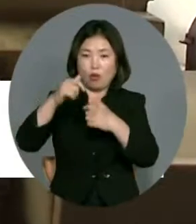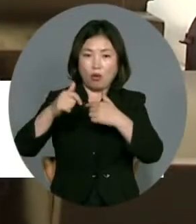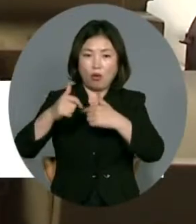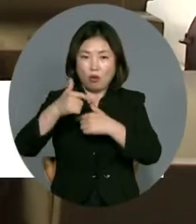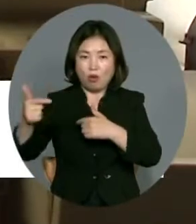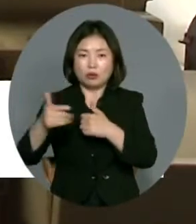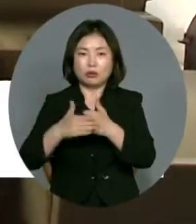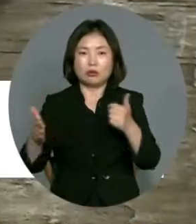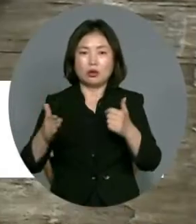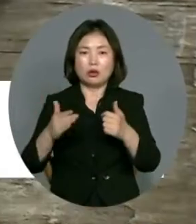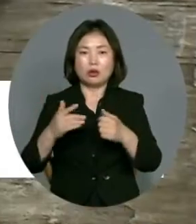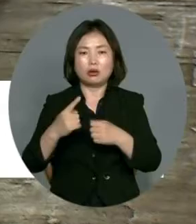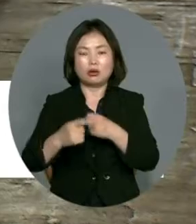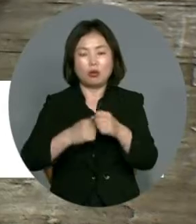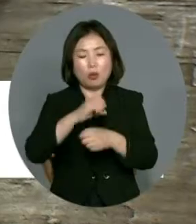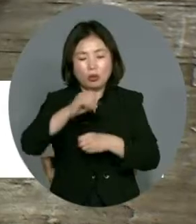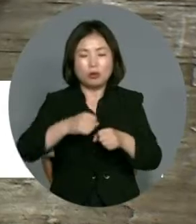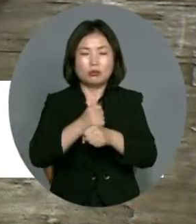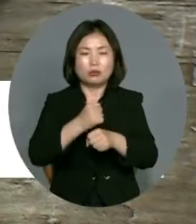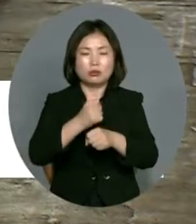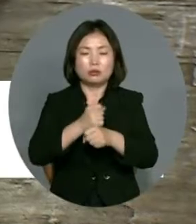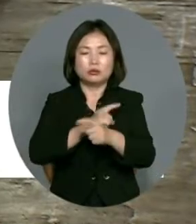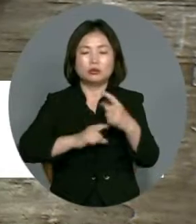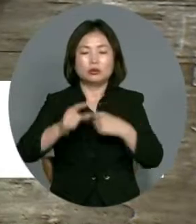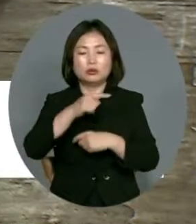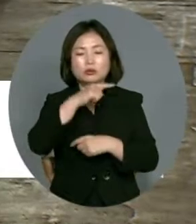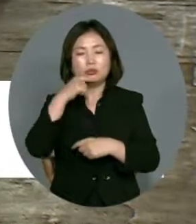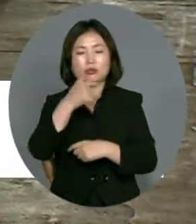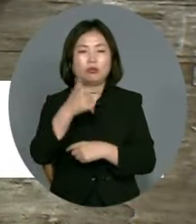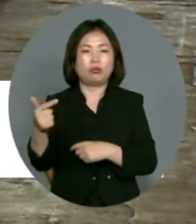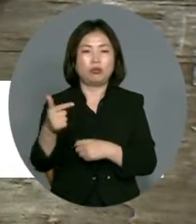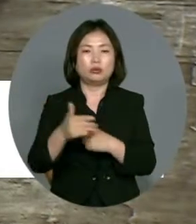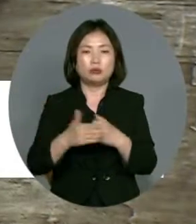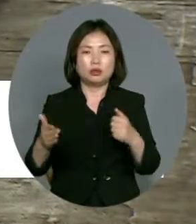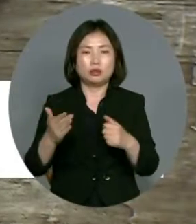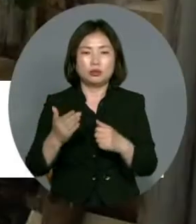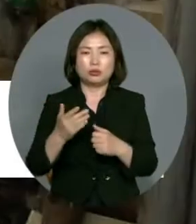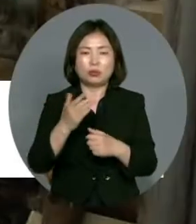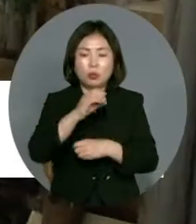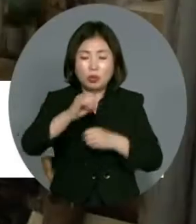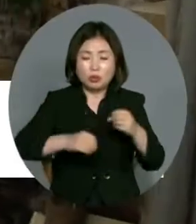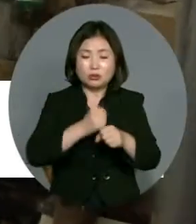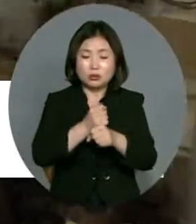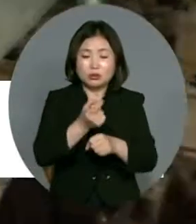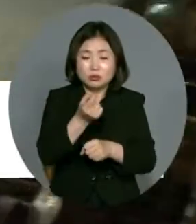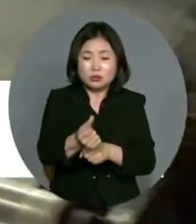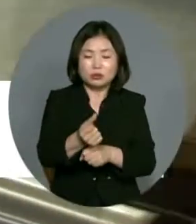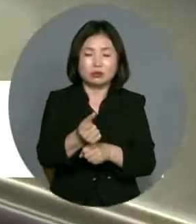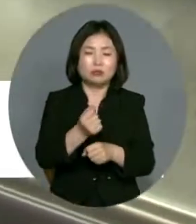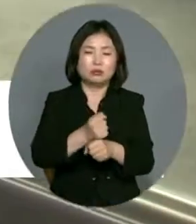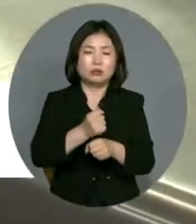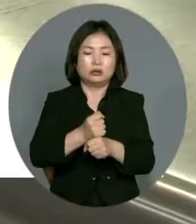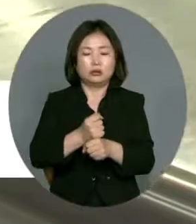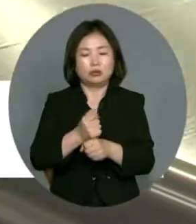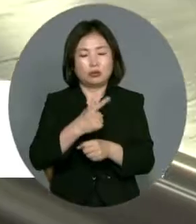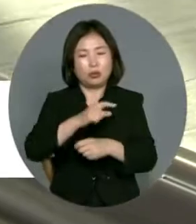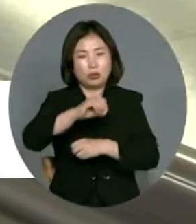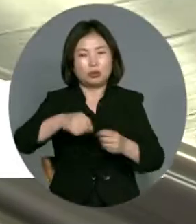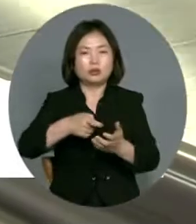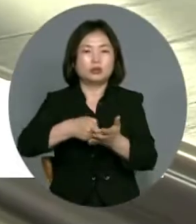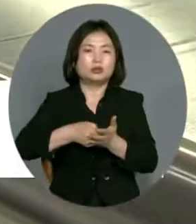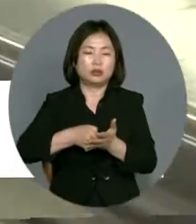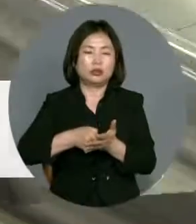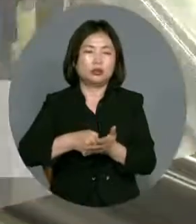하면 할수록 눈동이처럼 격차폭이 더 크죠. 지금 좀 가급적이면 적게 하는 게 가급적 원가적인 면에서 절약되는 그런